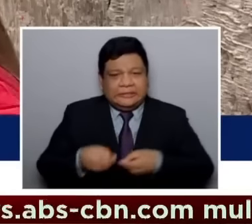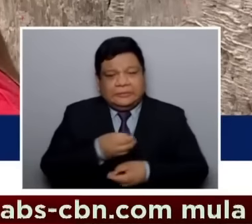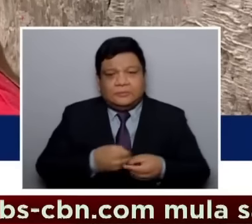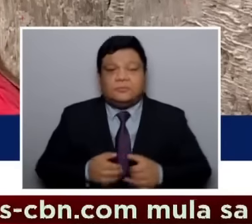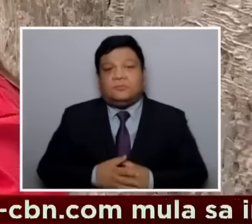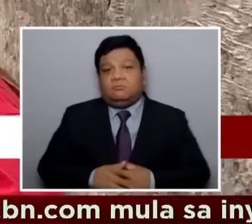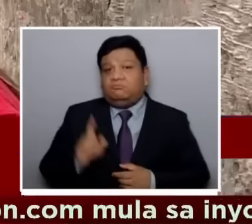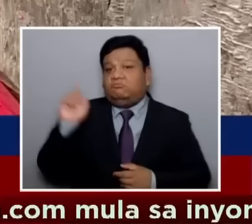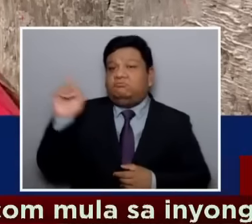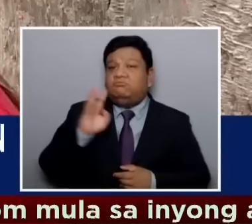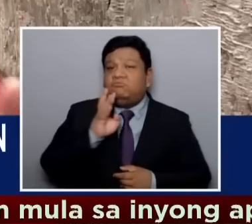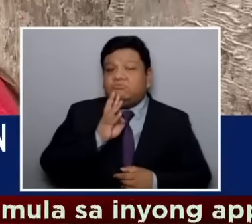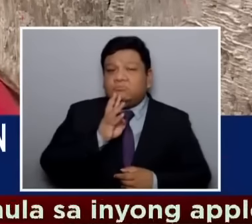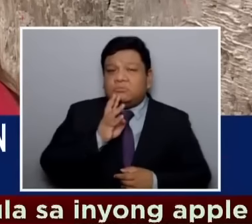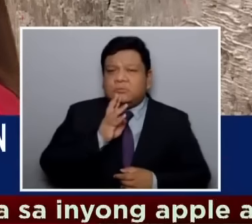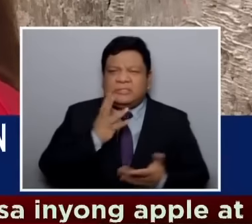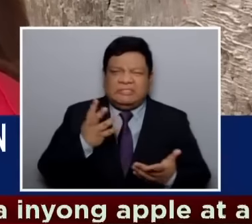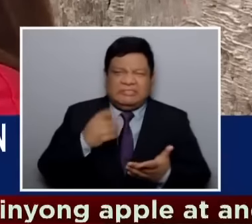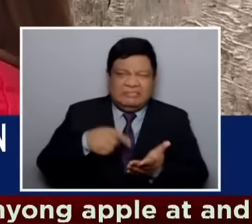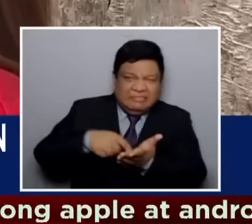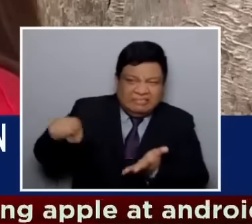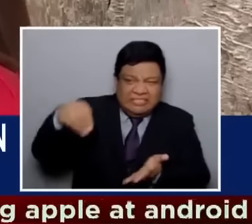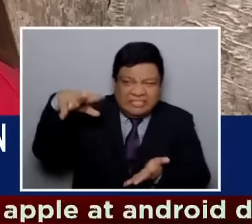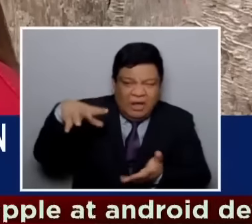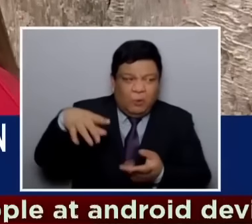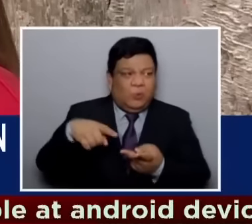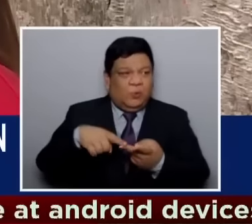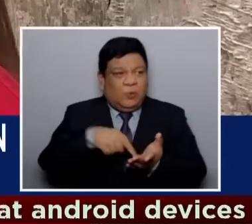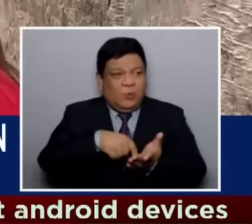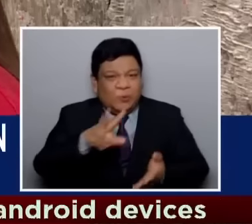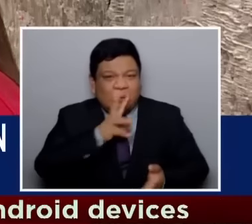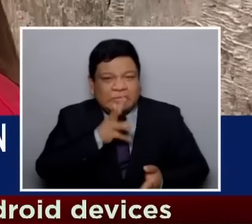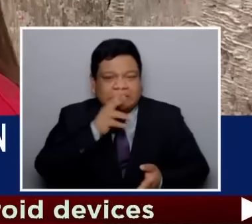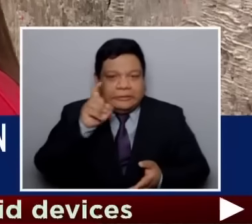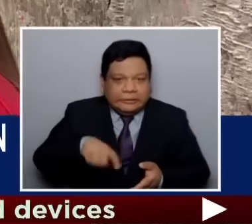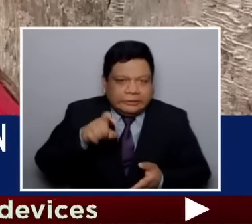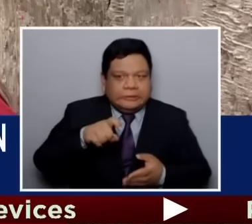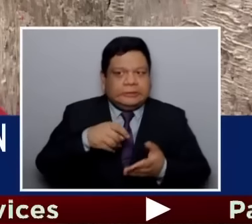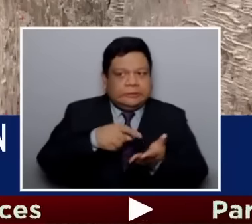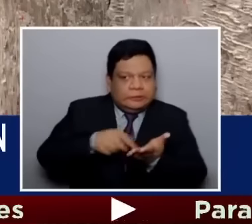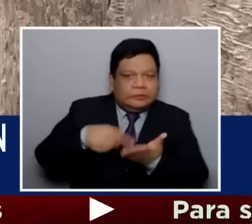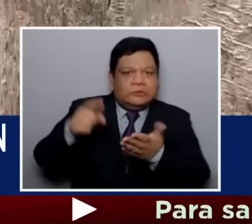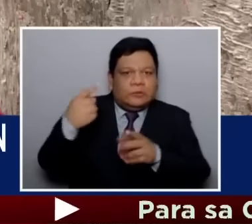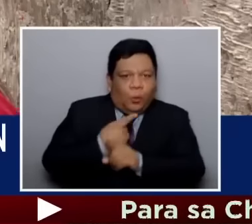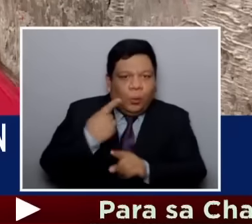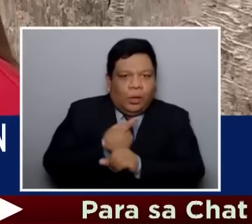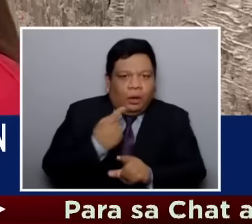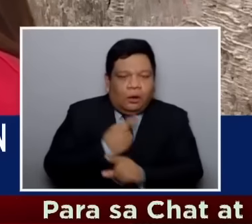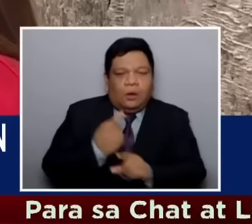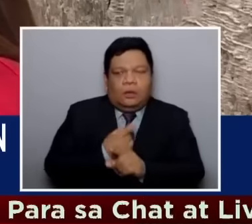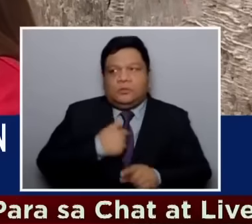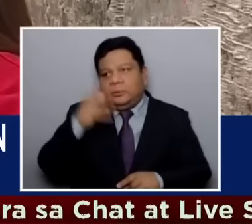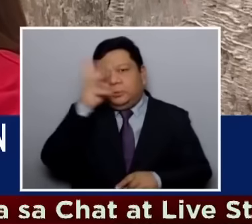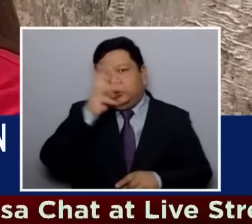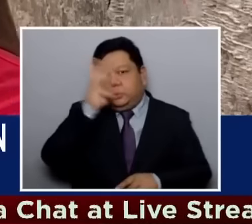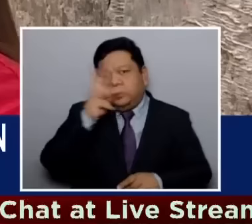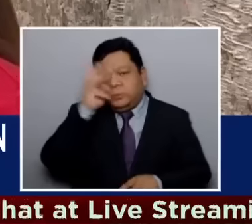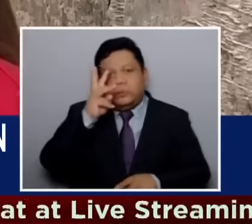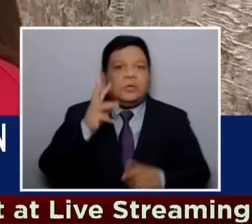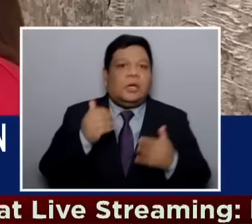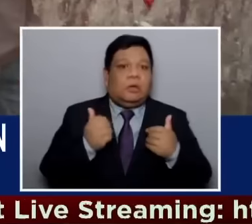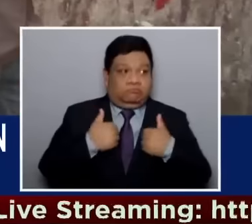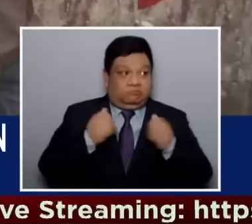syempre ang bayarin sa kuryente, tubig, di mo naman pwedeng pakiusapan 'yun eh. Kaya parang nandun po talaga pag-alala ko na mapapatapos ko po kaya